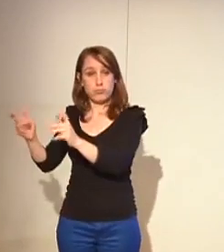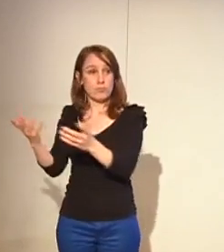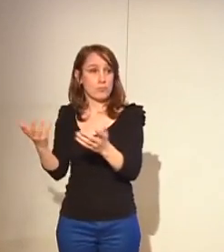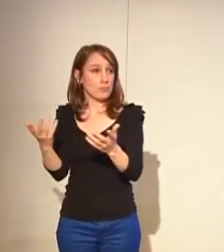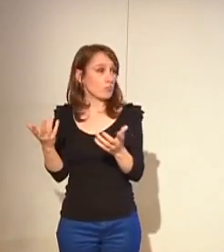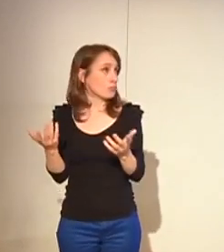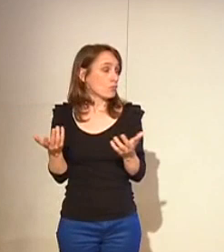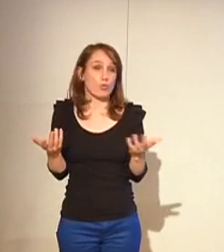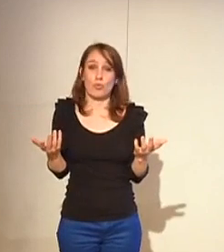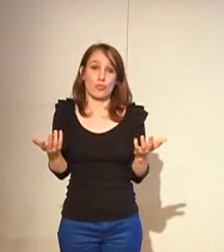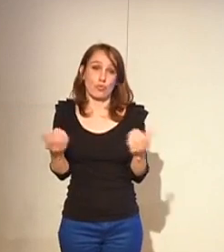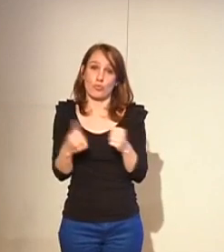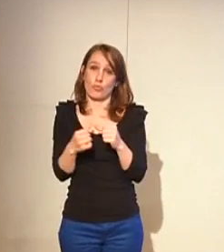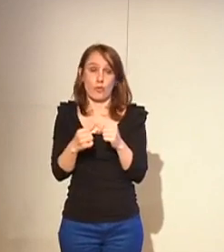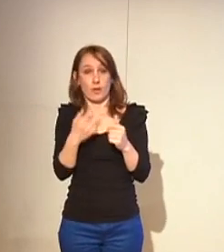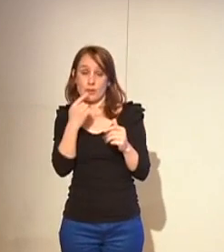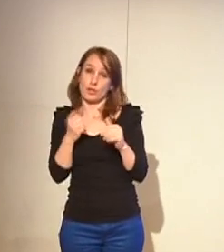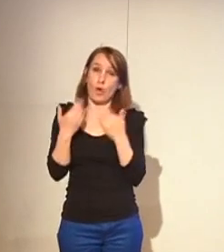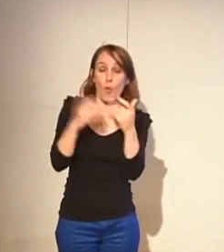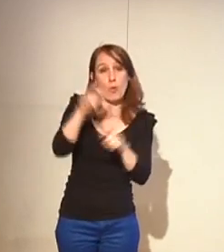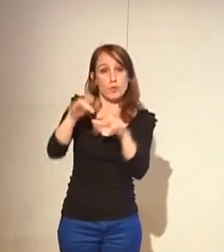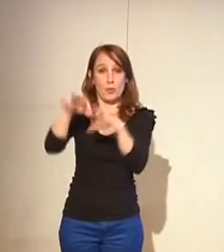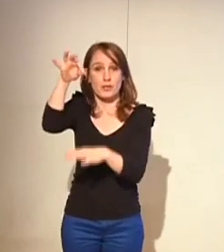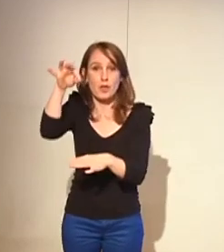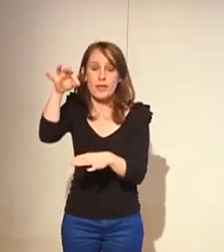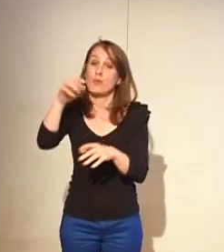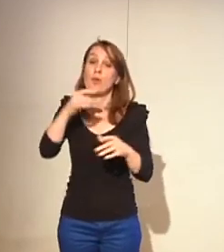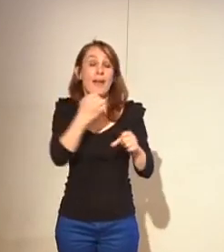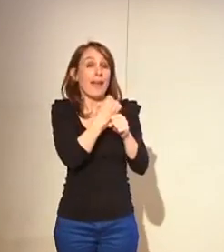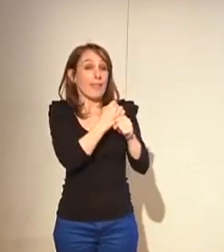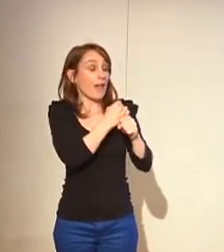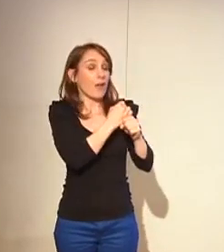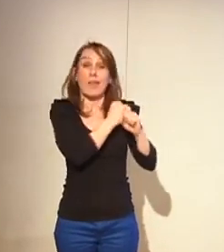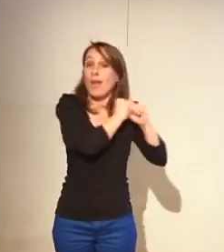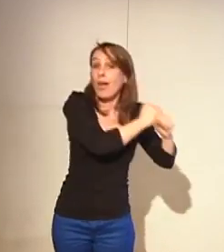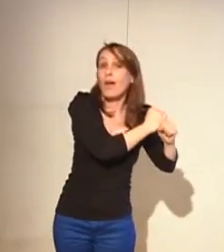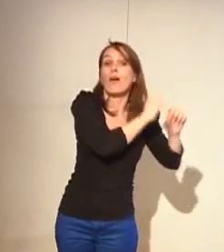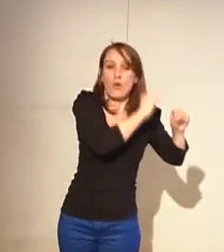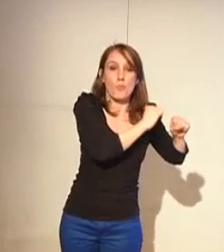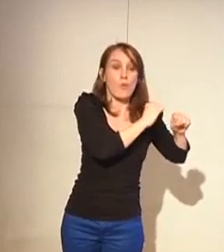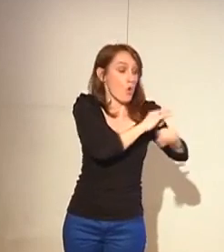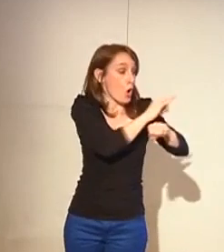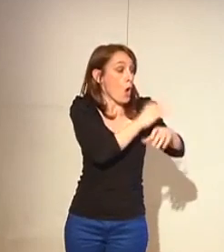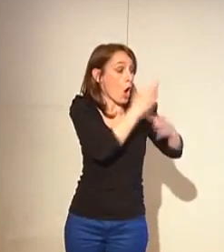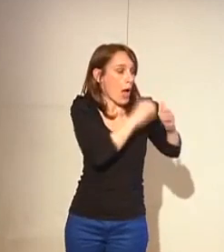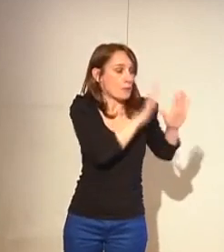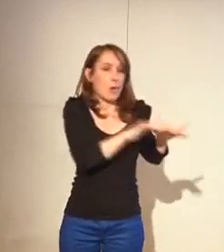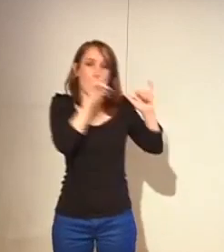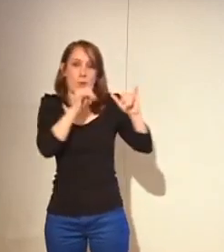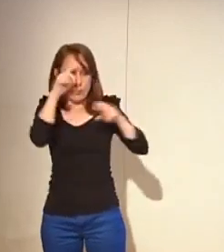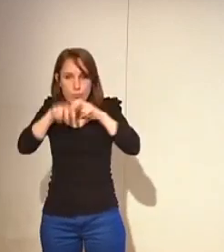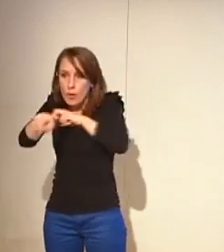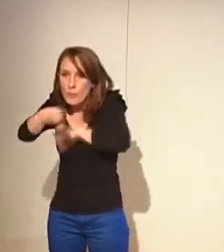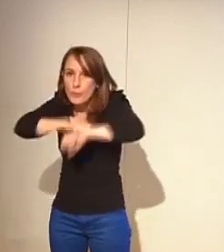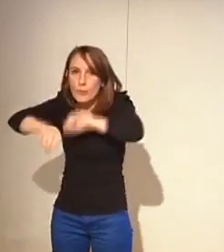des capacité offerte aux élus de se dégager leurs obligations professionnel heur pendant lesqueles ils ne sont pas rétribués ou en tout cas ça